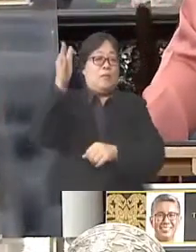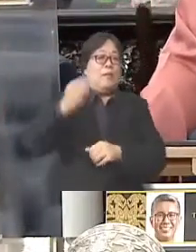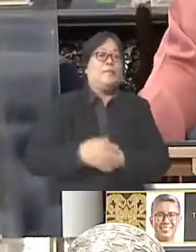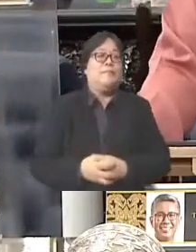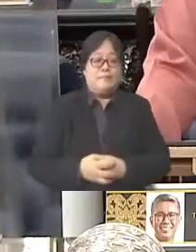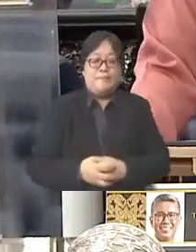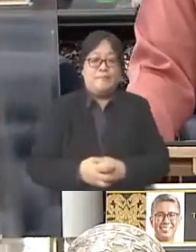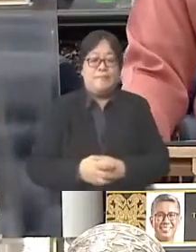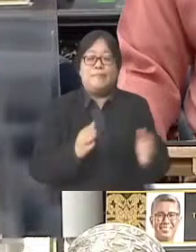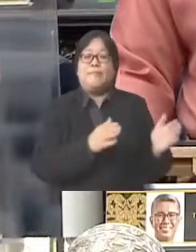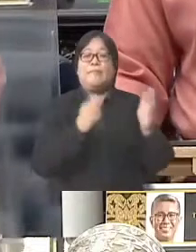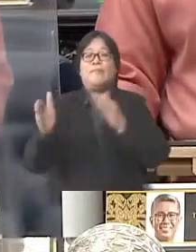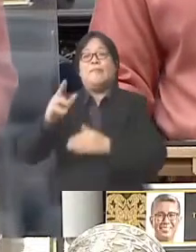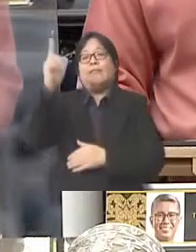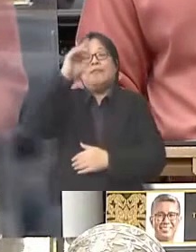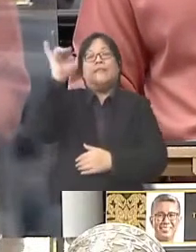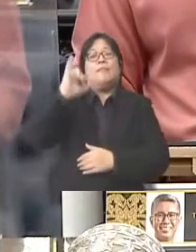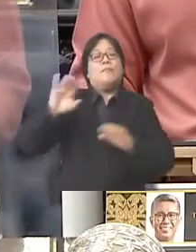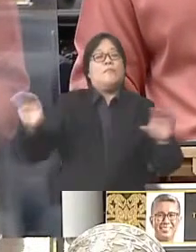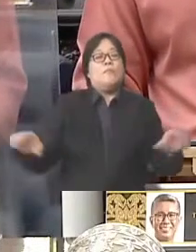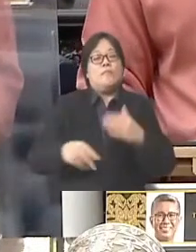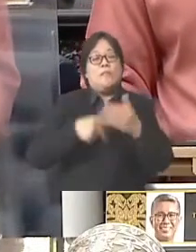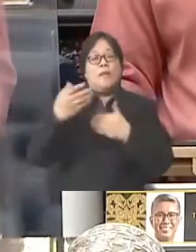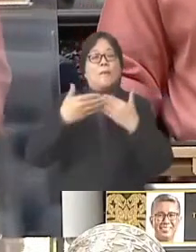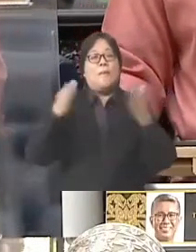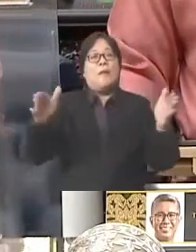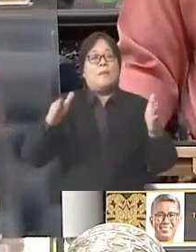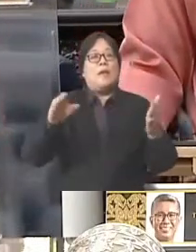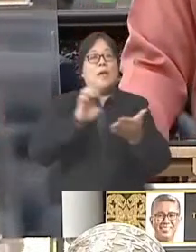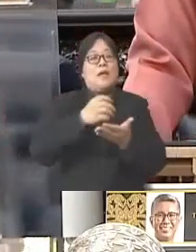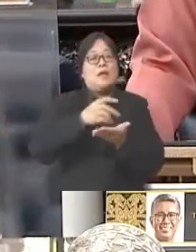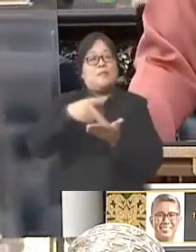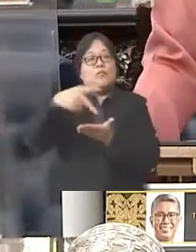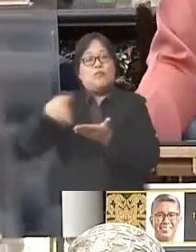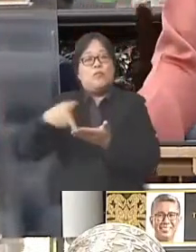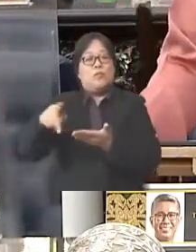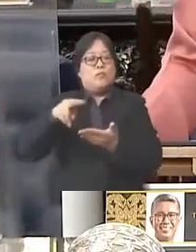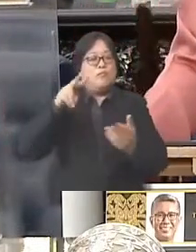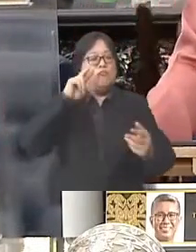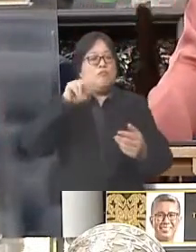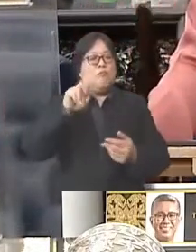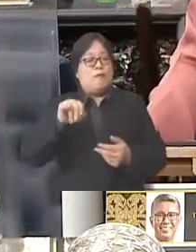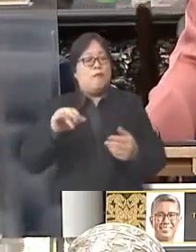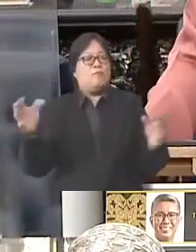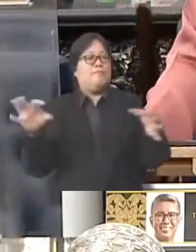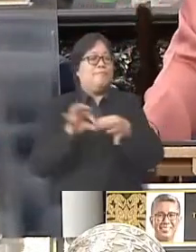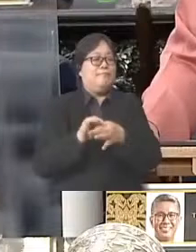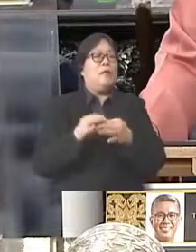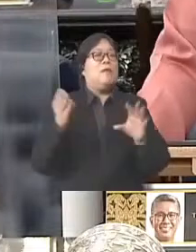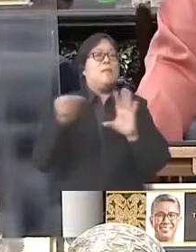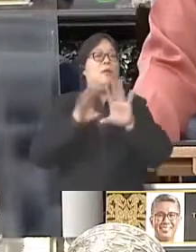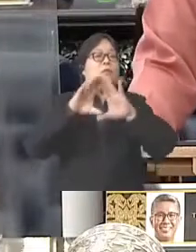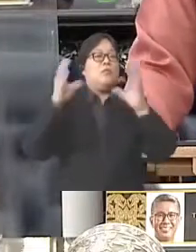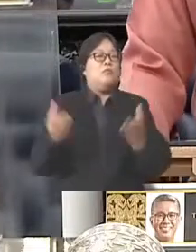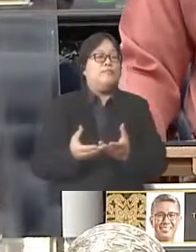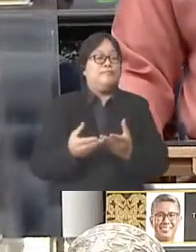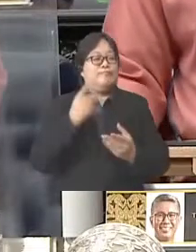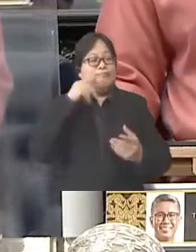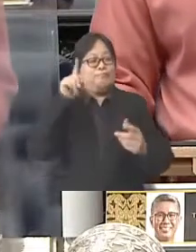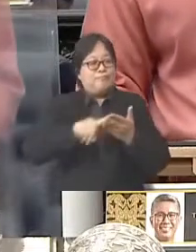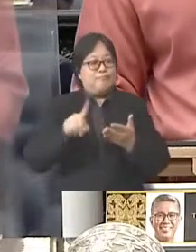hadapan Selain itu kerajaan juga sedang melaksanakan public expenditure review dengan kerjasama Bank Dunia bagi memastikan